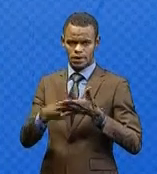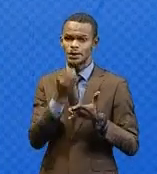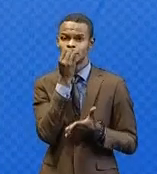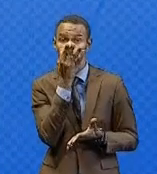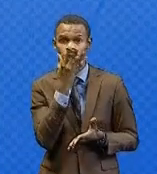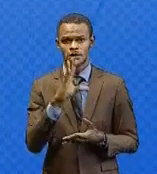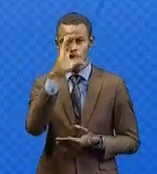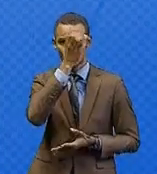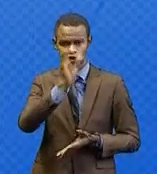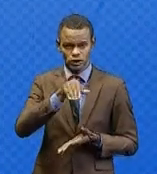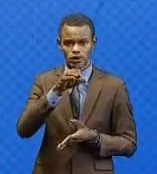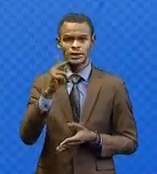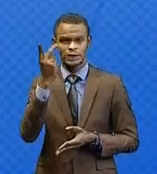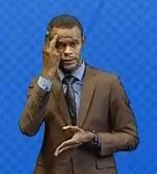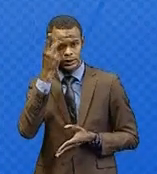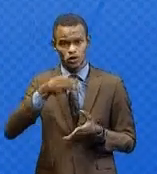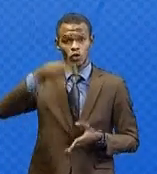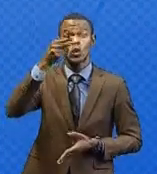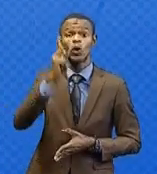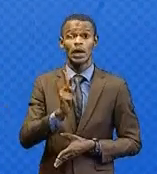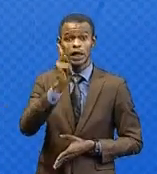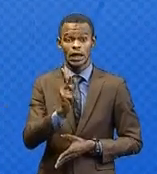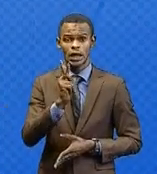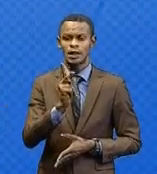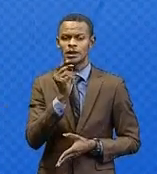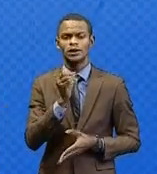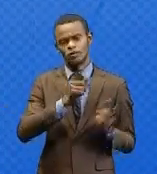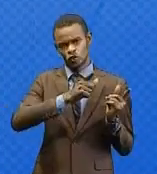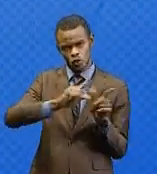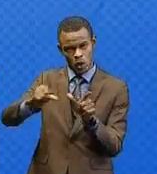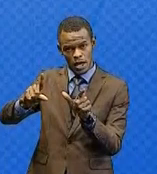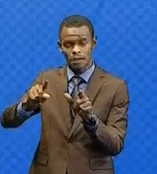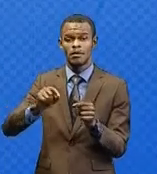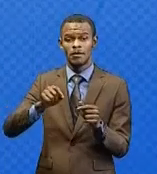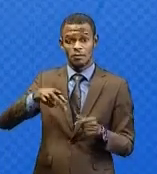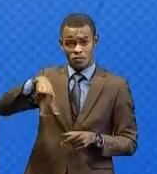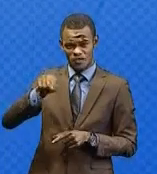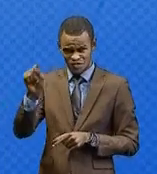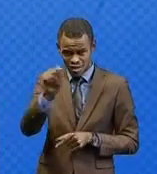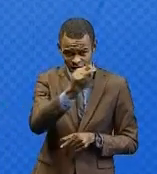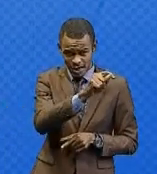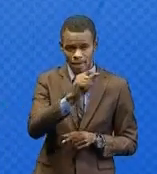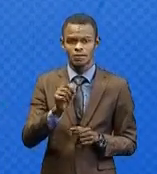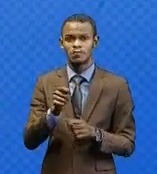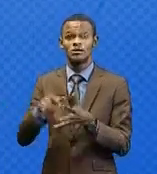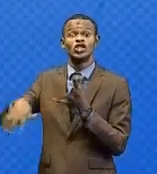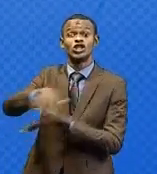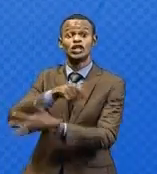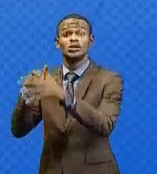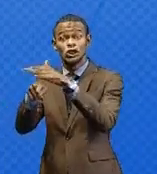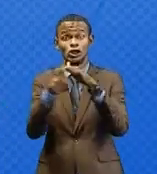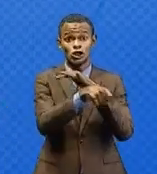central, Kinshasa, Haut-Katanga et les Lualaba, toutes les autorités responsables des provinces